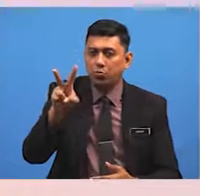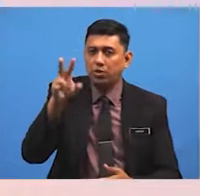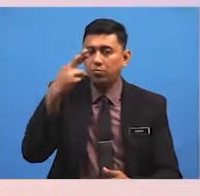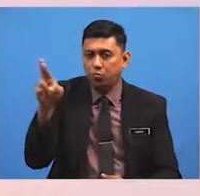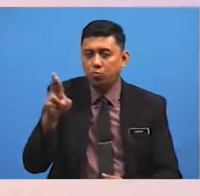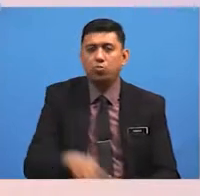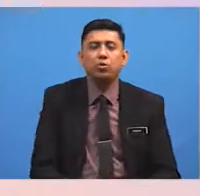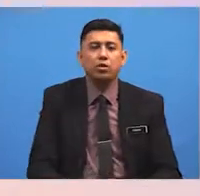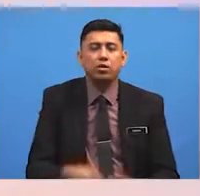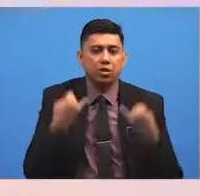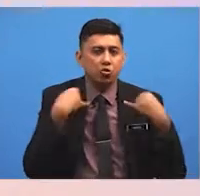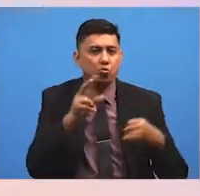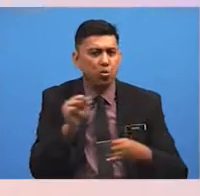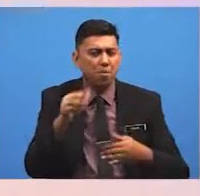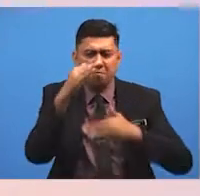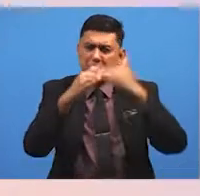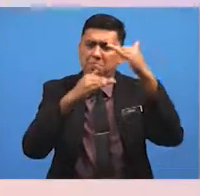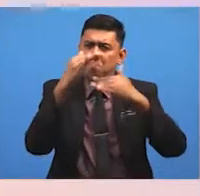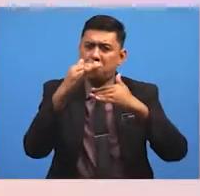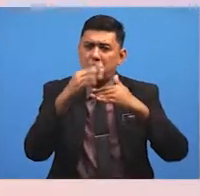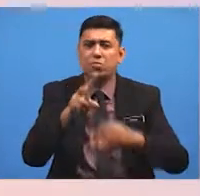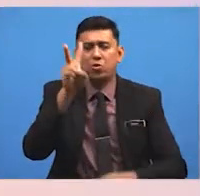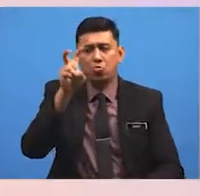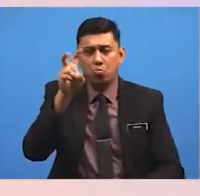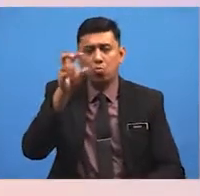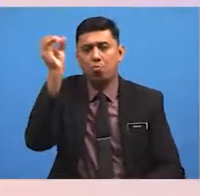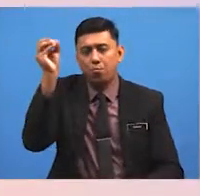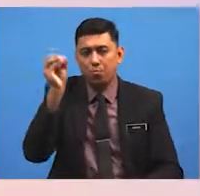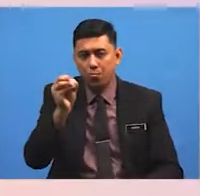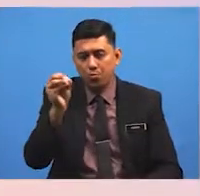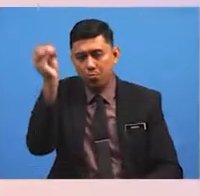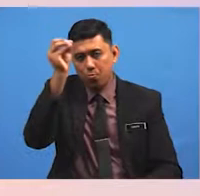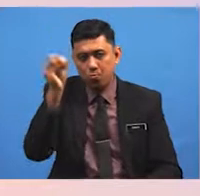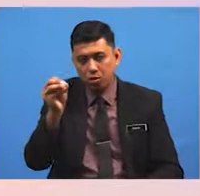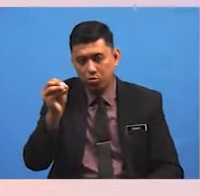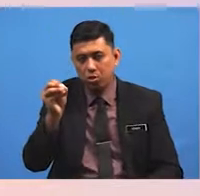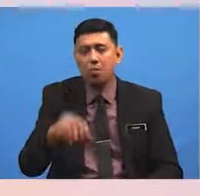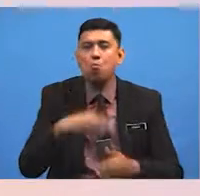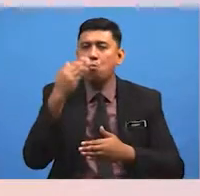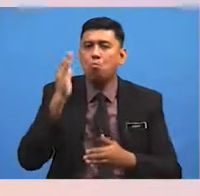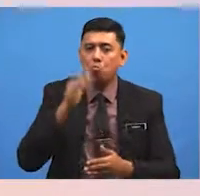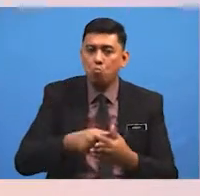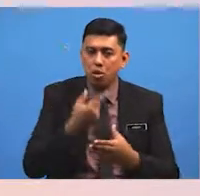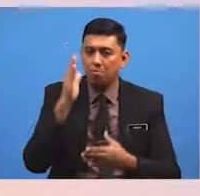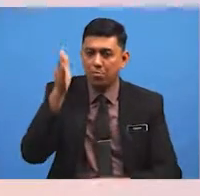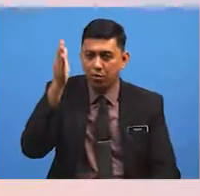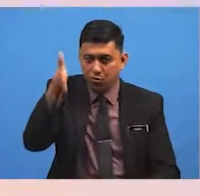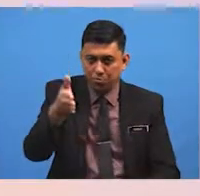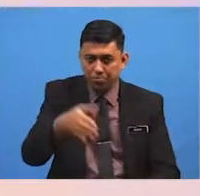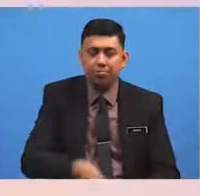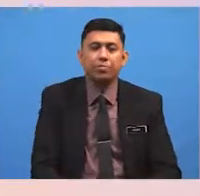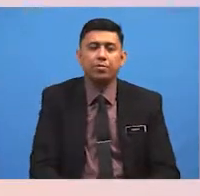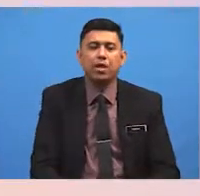32002 Nandi Jungle menikah sebanyak 20 ratus pada bulan-bulan berikutnya jadi berdasarkan